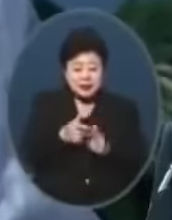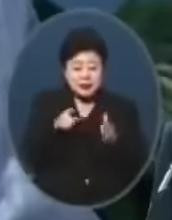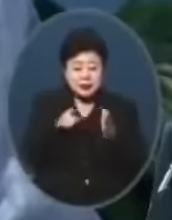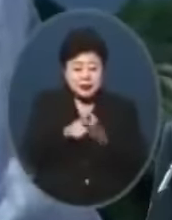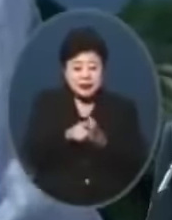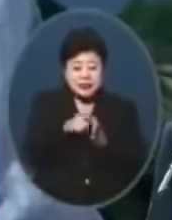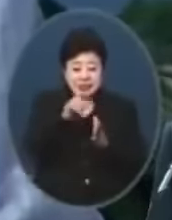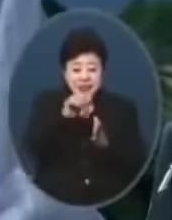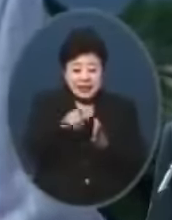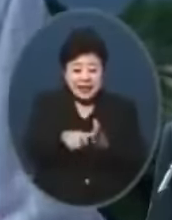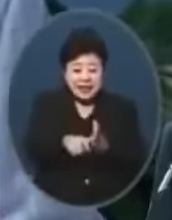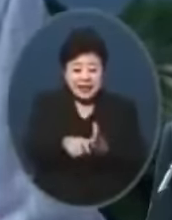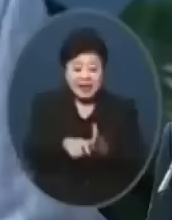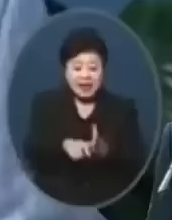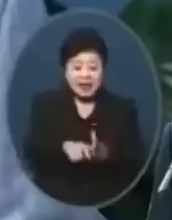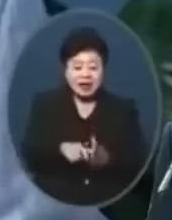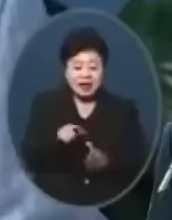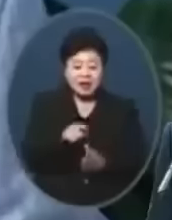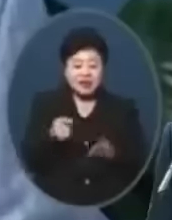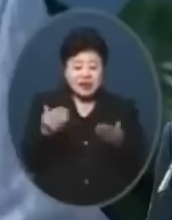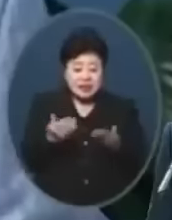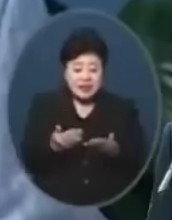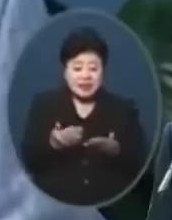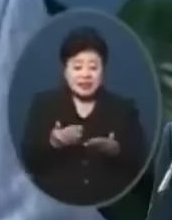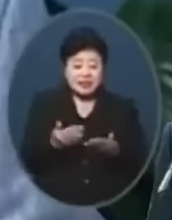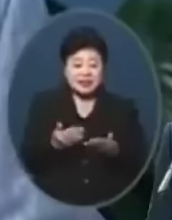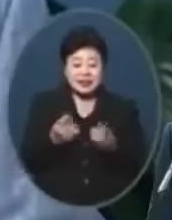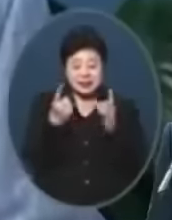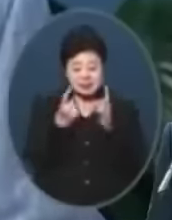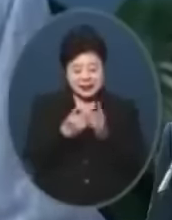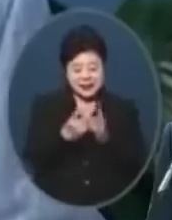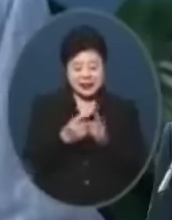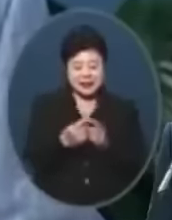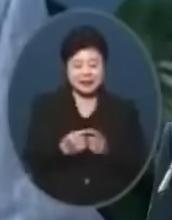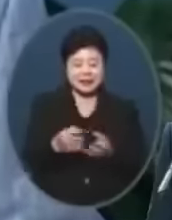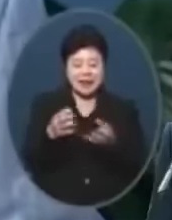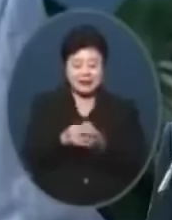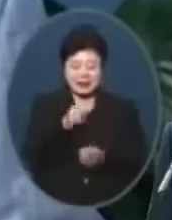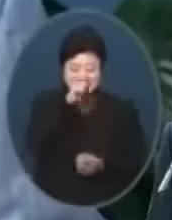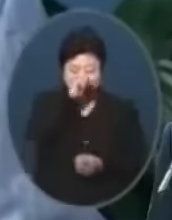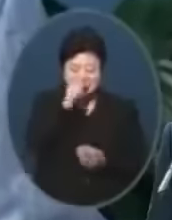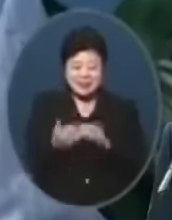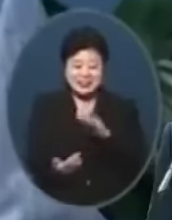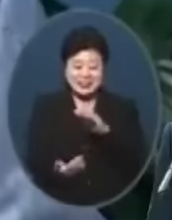나가면 어떤 일을 만나도 합력하여 선하게 된다.